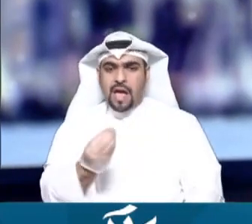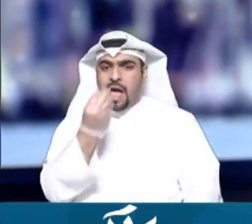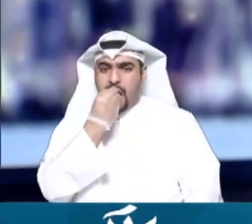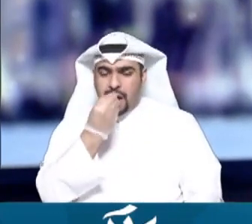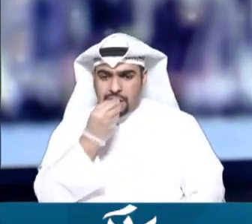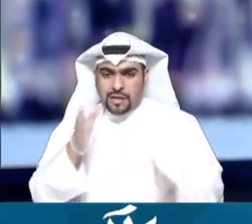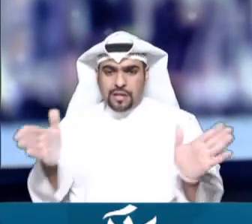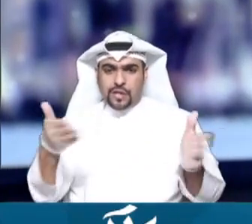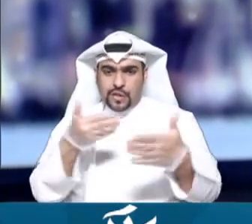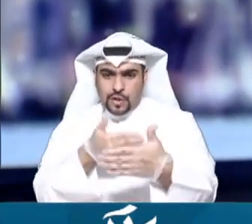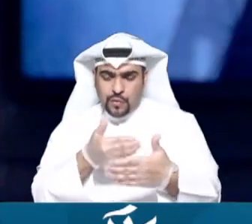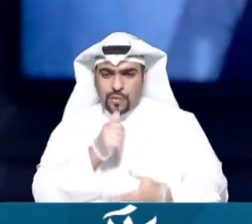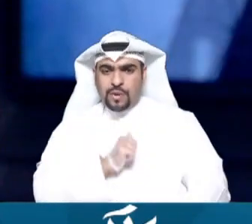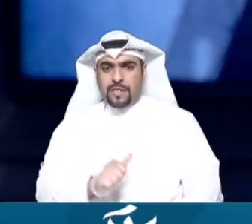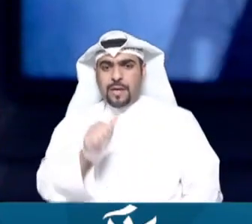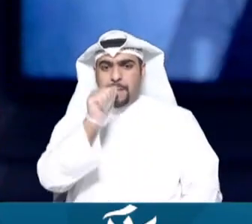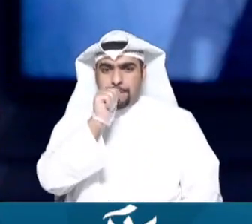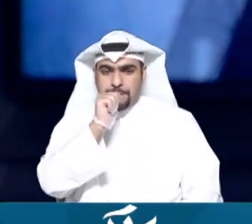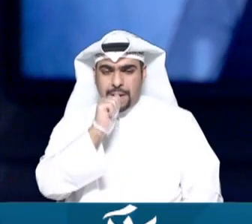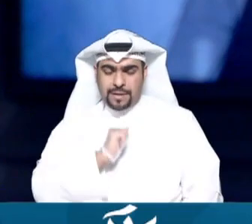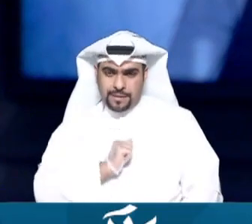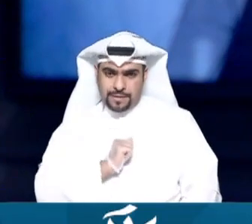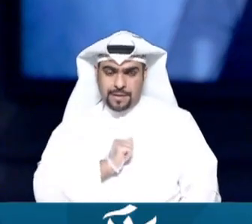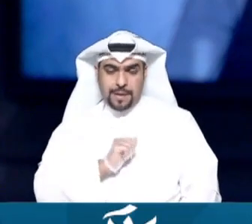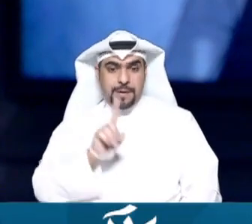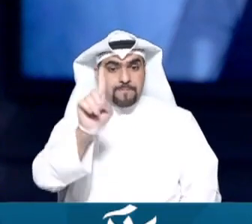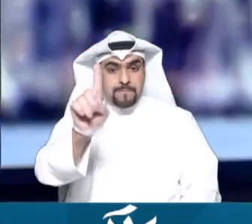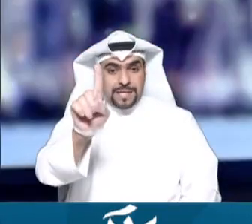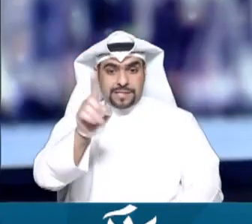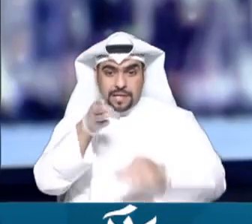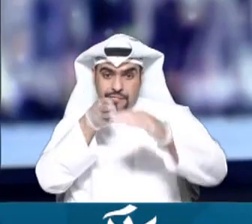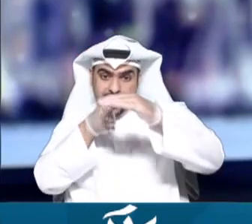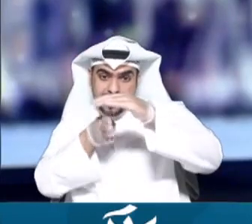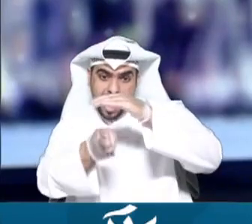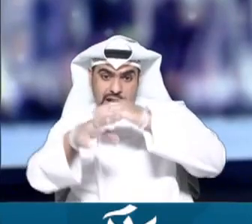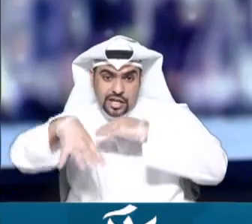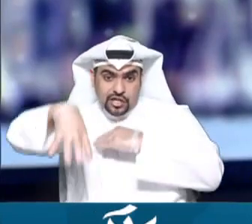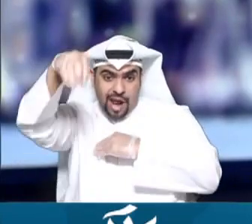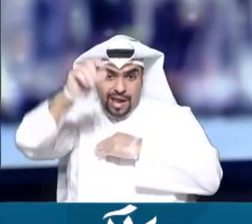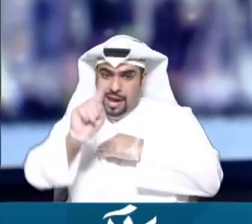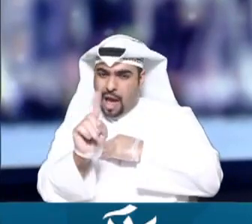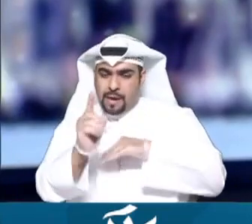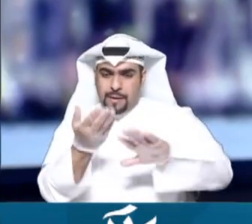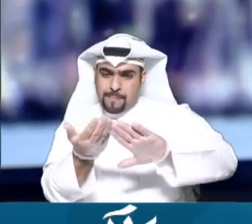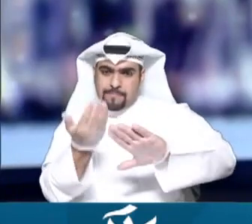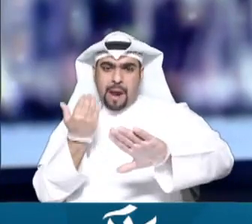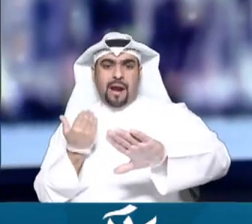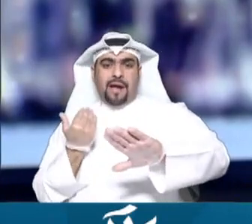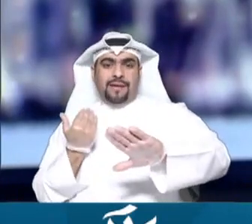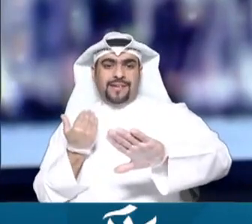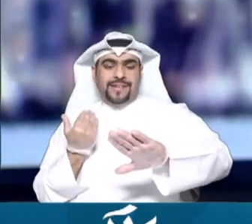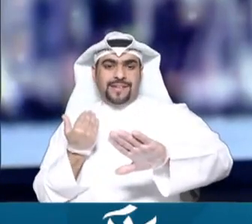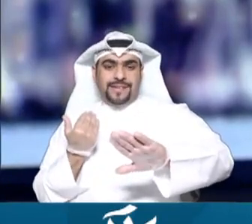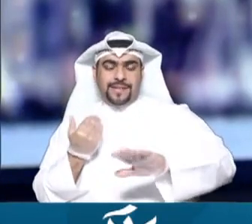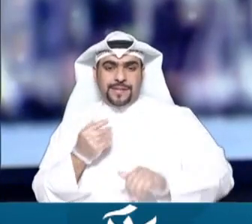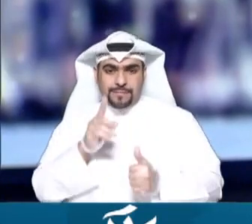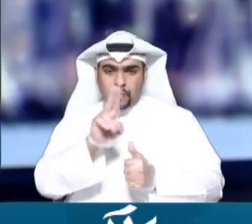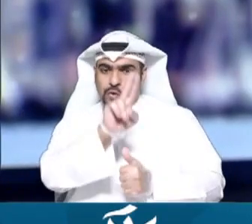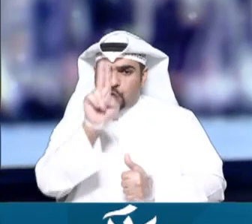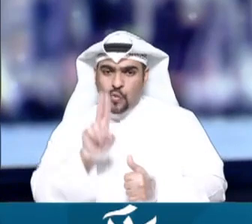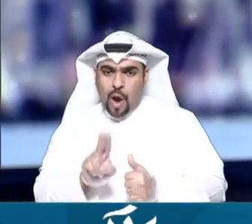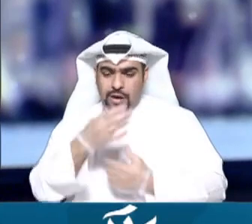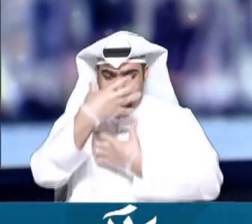طريق يعني تسليم هذه شلون الوقايه؟ شلون تتم الوقايه؟ طبعا لبس جلافز الكمام يعني بعض